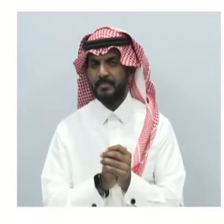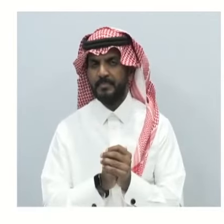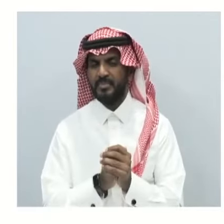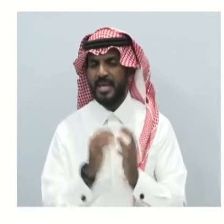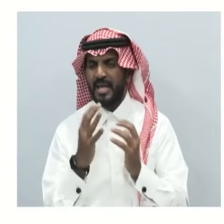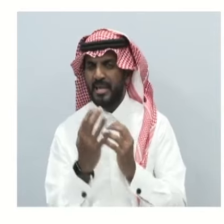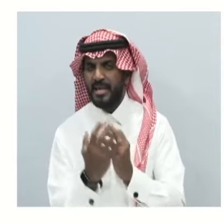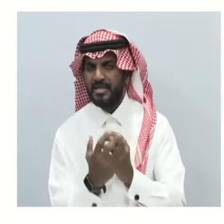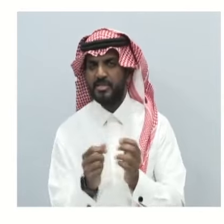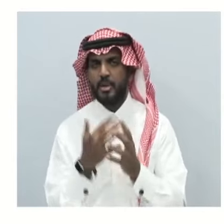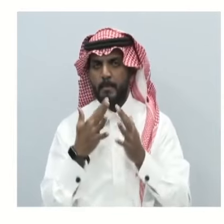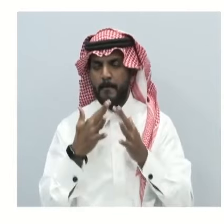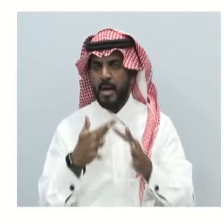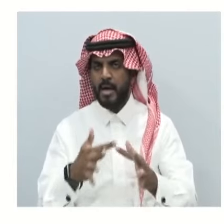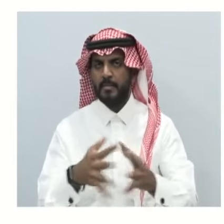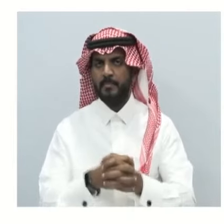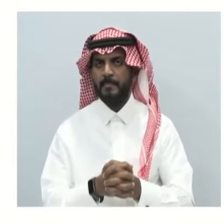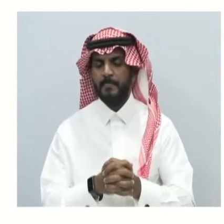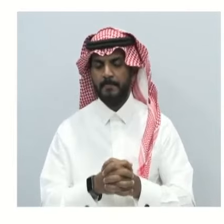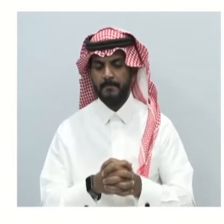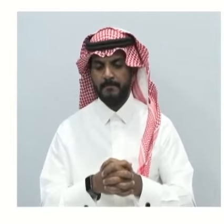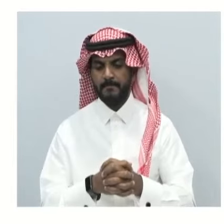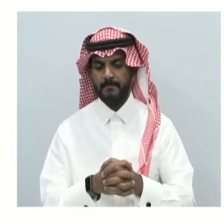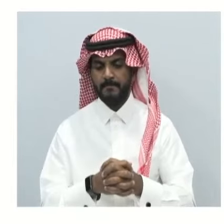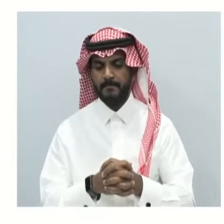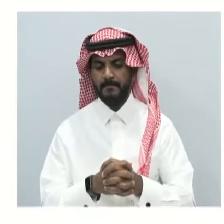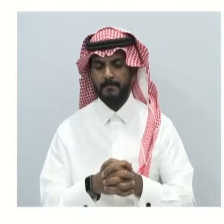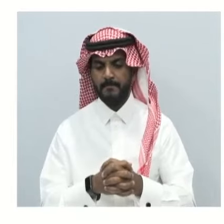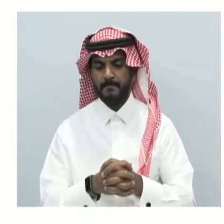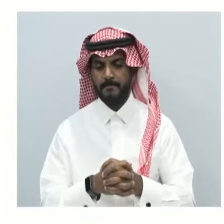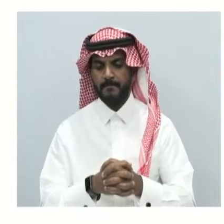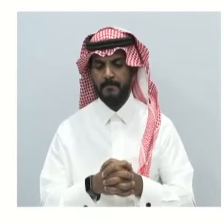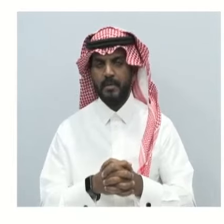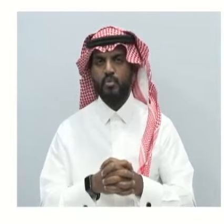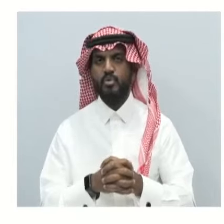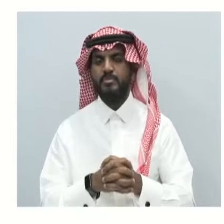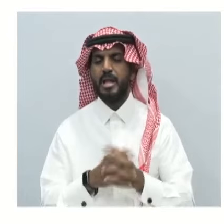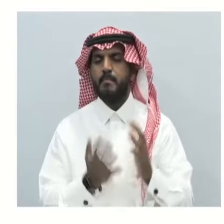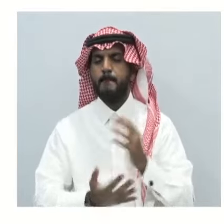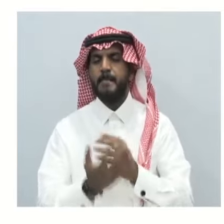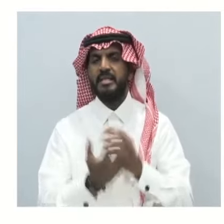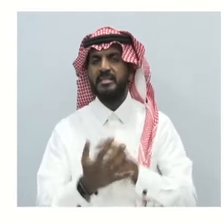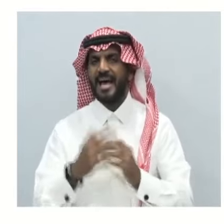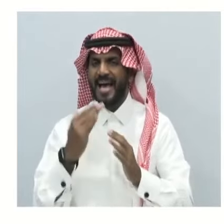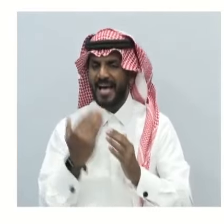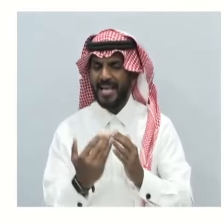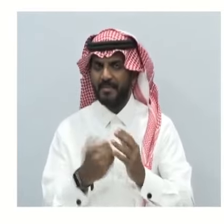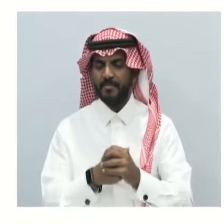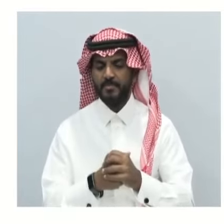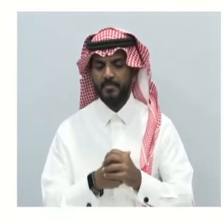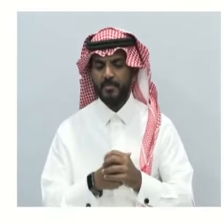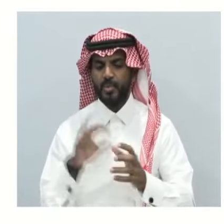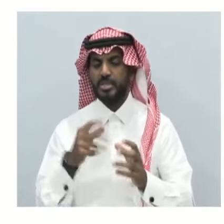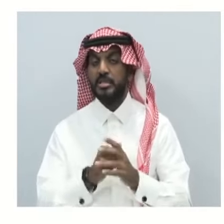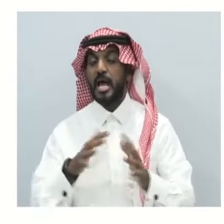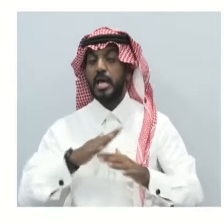ينحسر الماء بهذه الحاله بشكل اكبر حيث يكون المد او يكون فيه المد اقل من ال- اا مد العالي والجزر